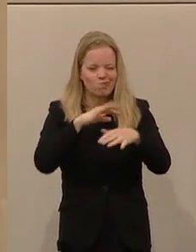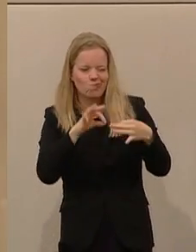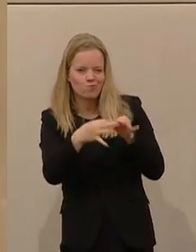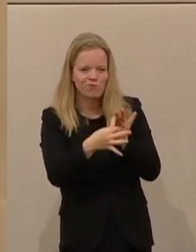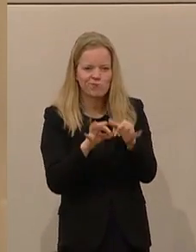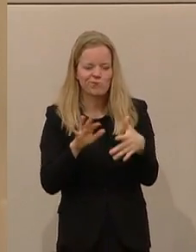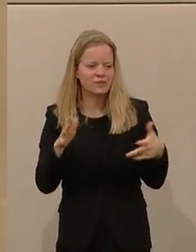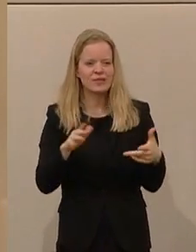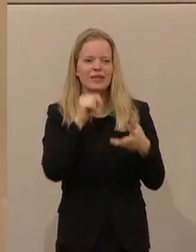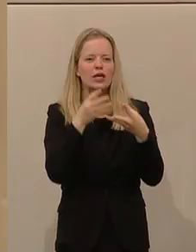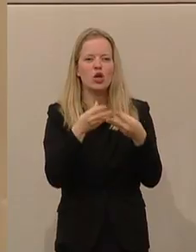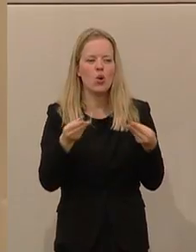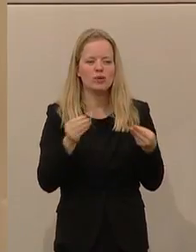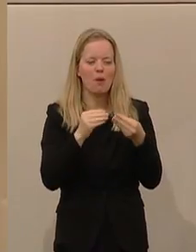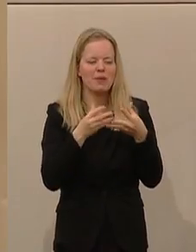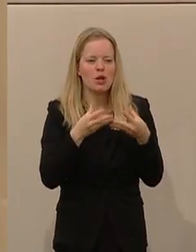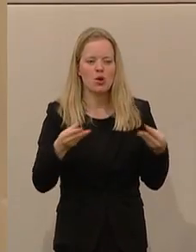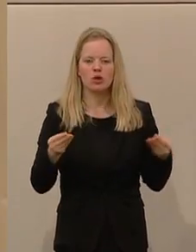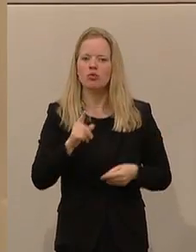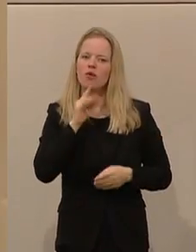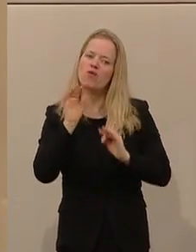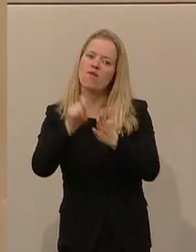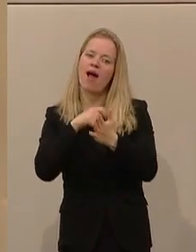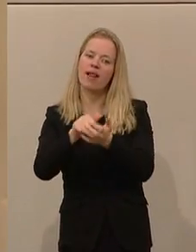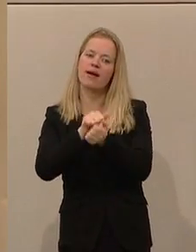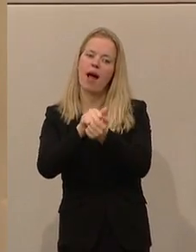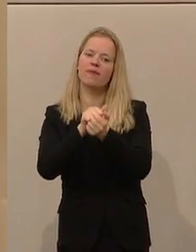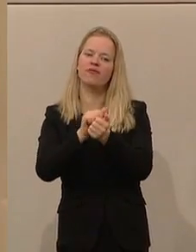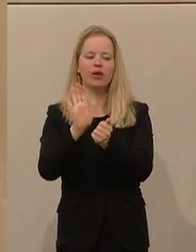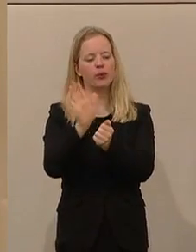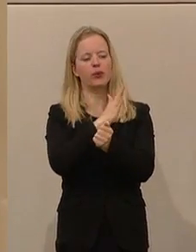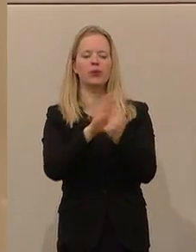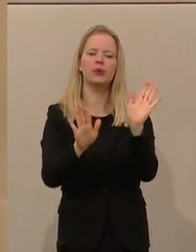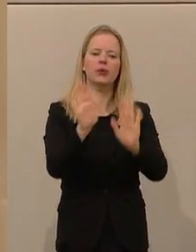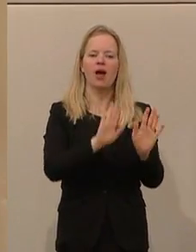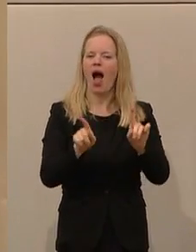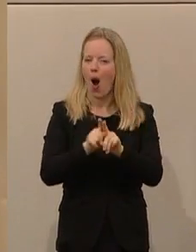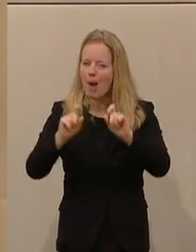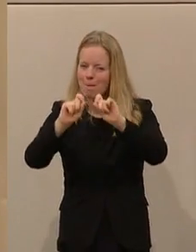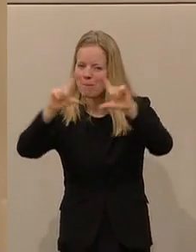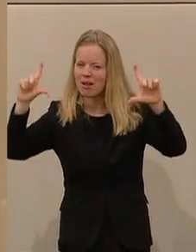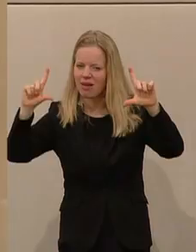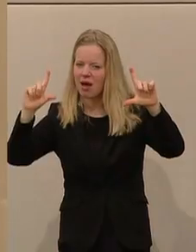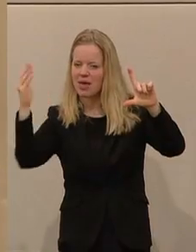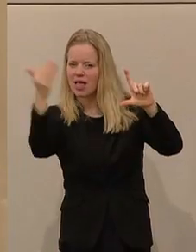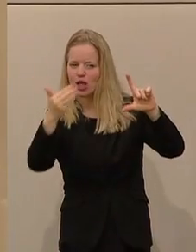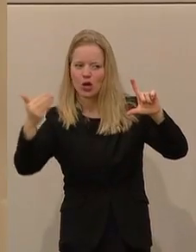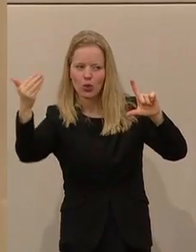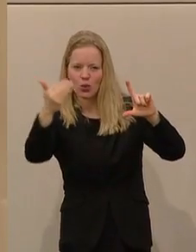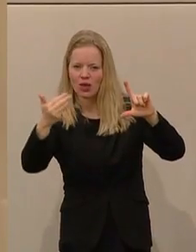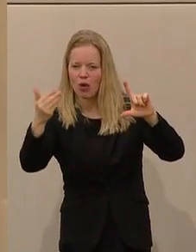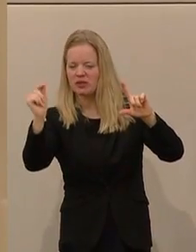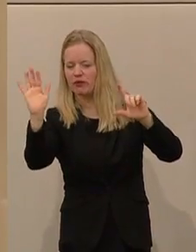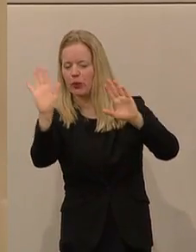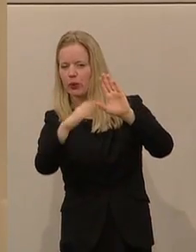nur wegretuschiert wurde für den Wahlkampf, so wie auch Bilder im Hintergrund wegretuschiert werden, Herr Bundeskanzler, wenn Sie irgendwann an einem Tisch